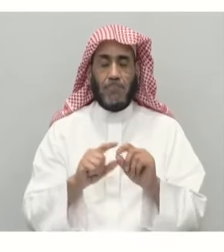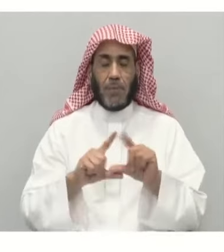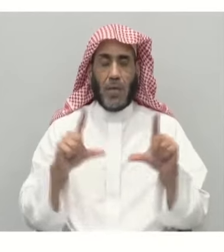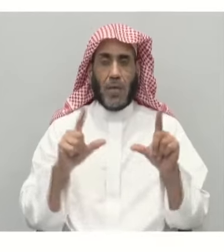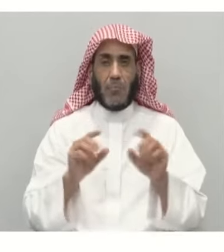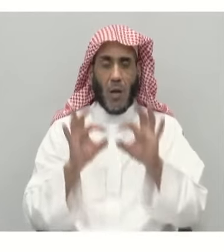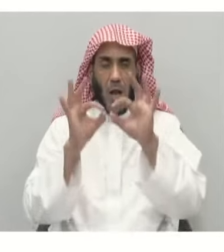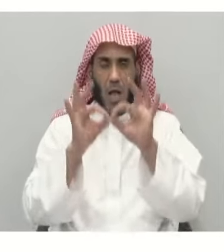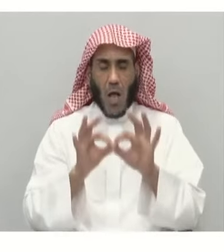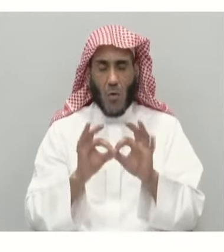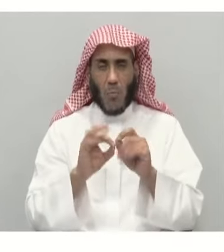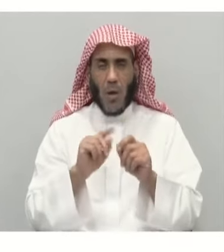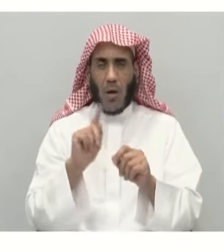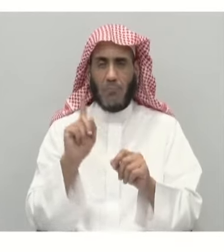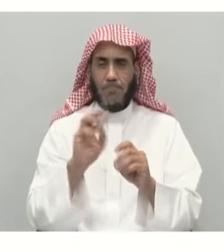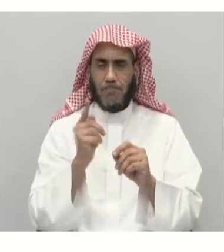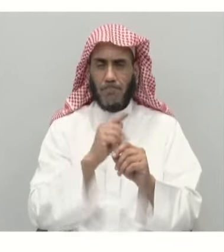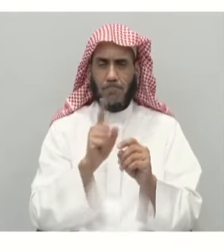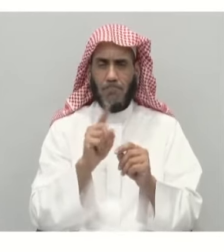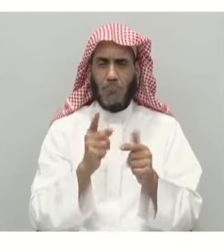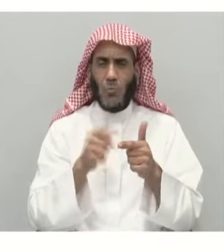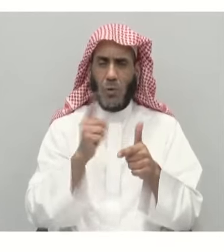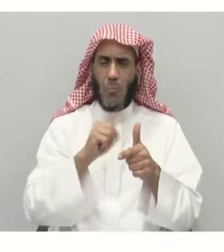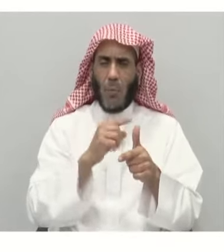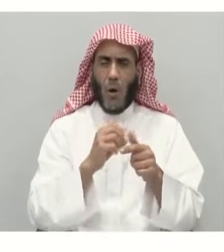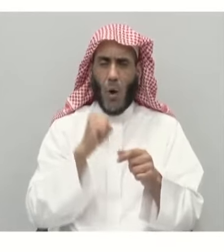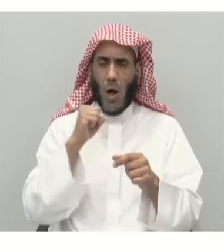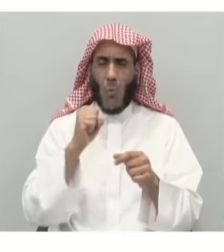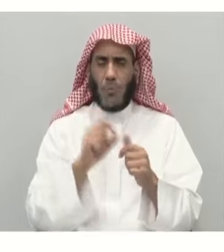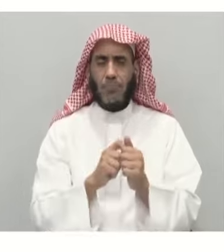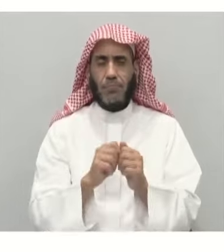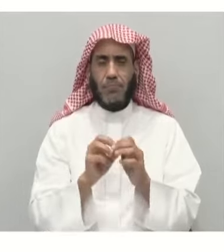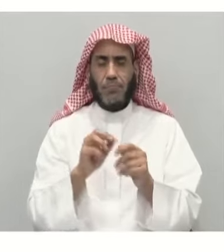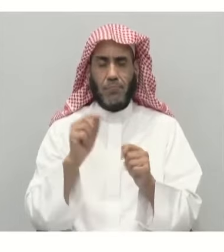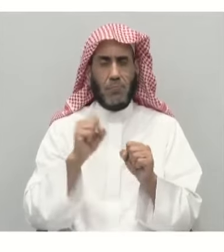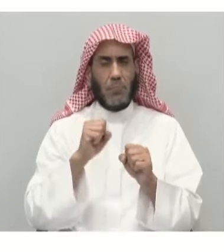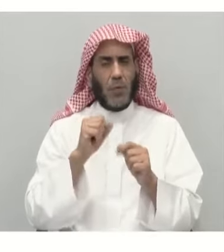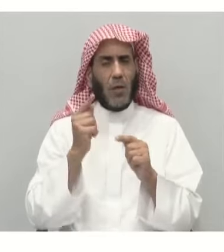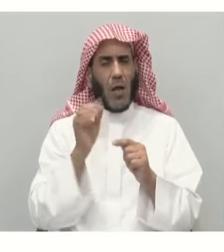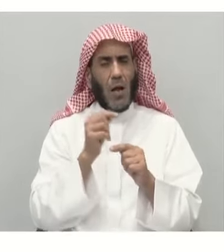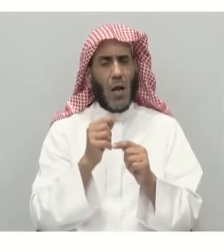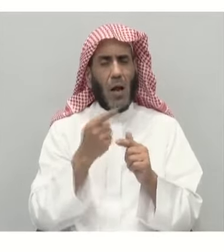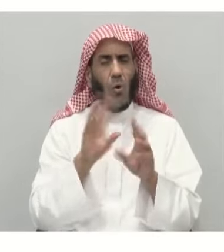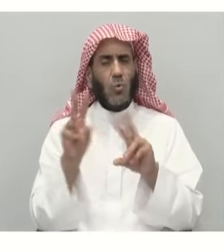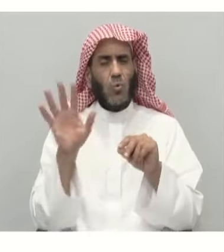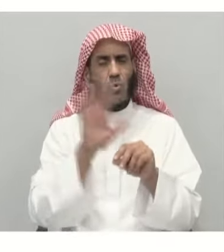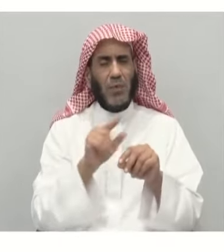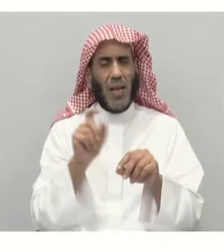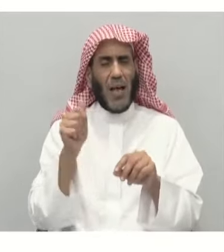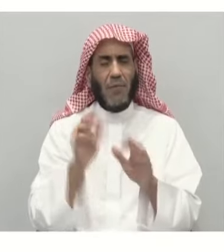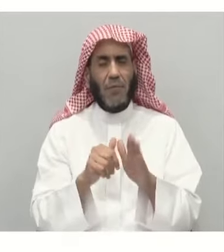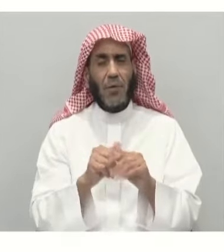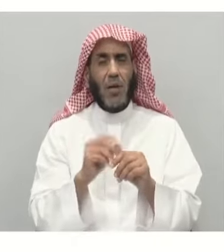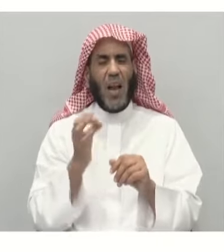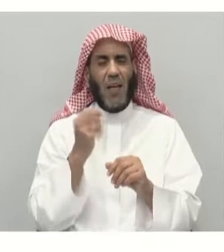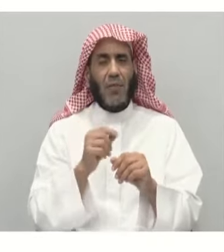الايات ثم حركه الهمزه حركه ما قبلها الحركه الاقوى وكذلك الحركه الاقوى تشبه الحرف نقول هنا في